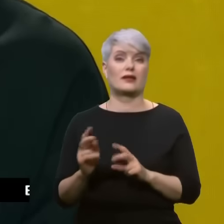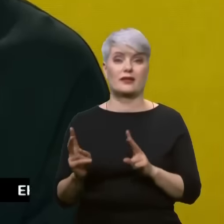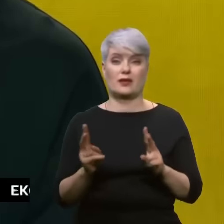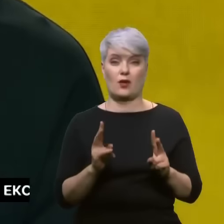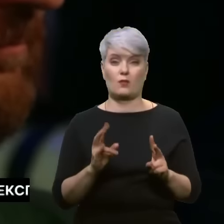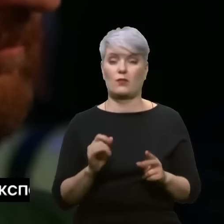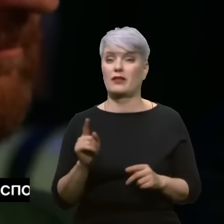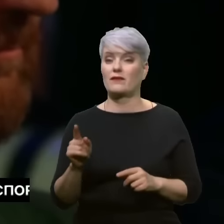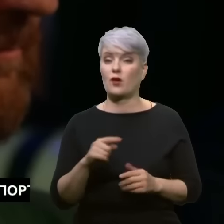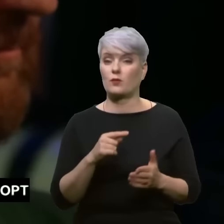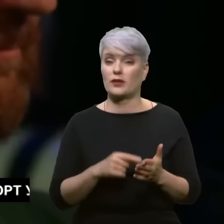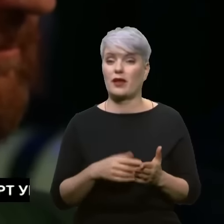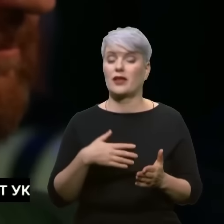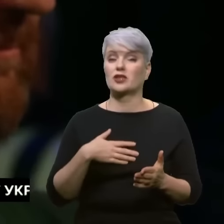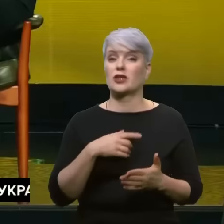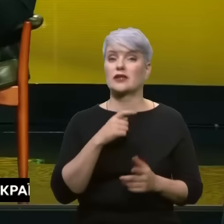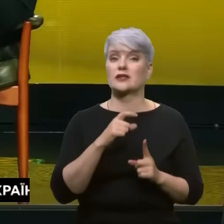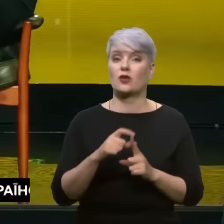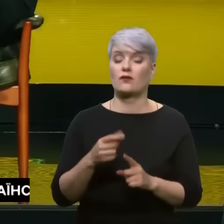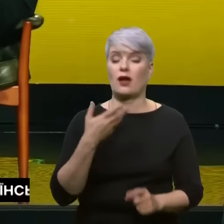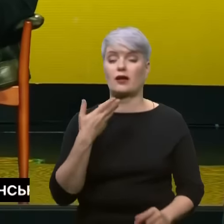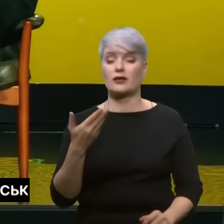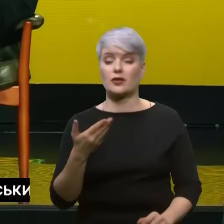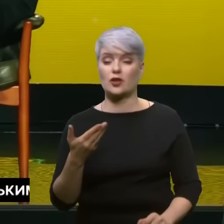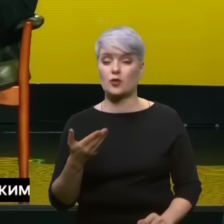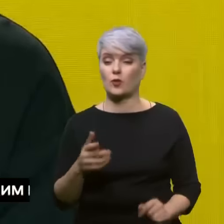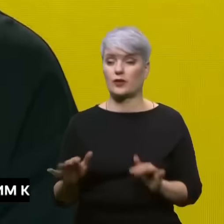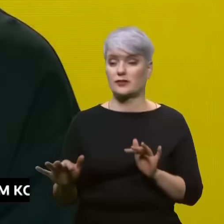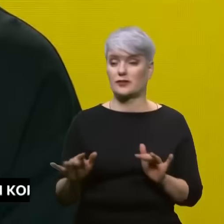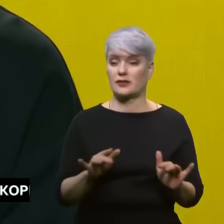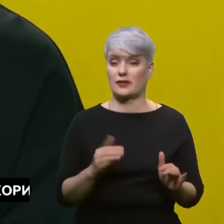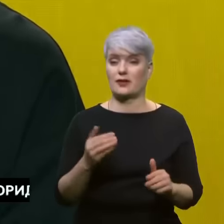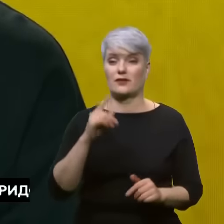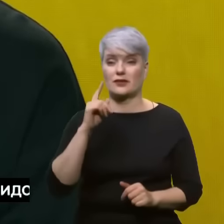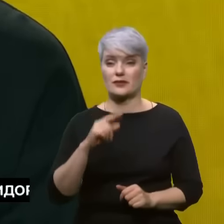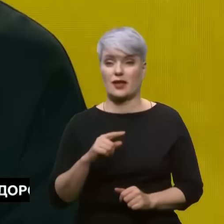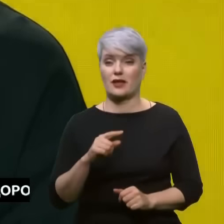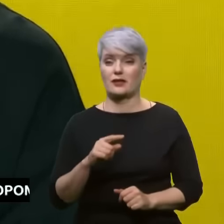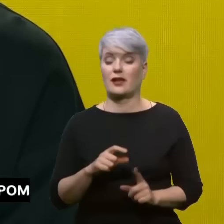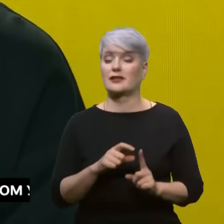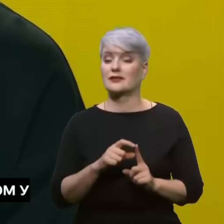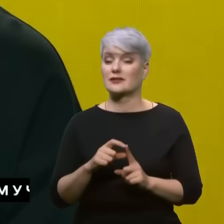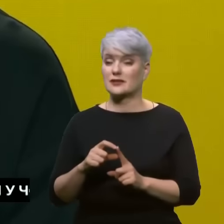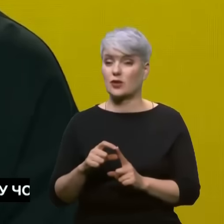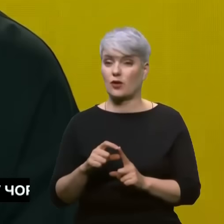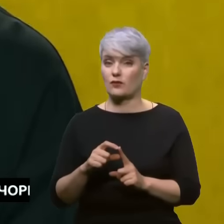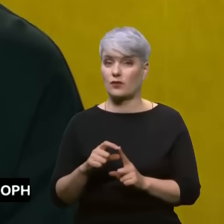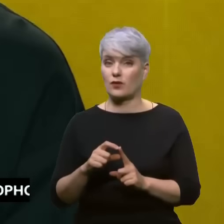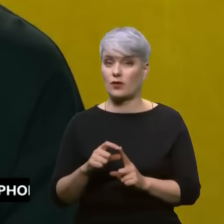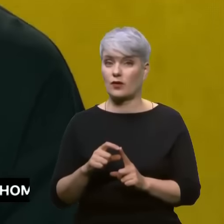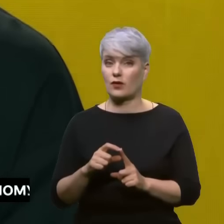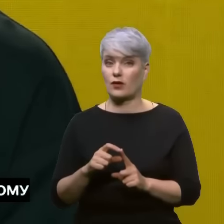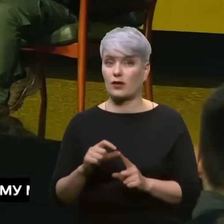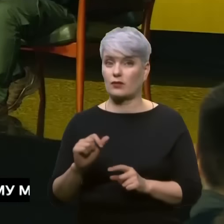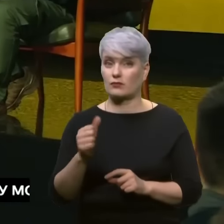Це питання в наших словах, питання в риториці, питання в наших діях. Ви ж знаєте, слово йде, потім йде